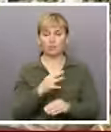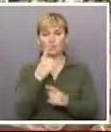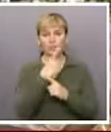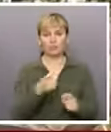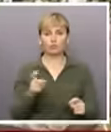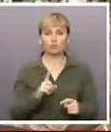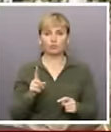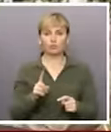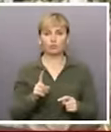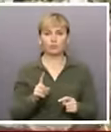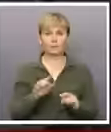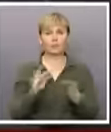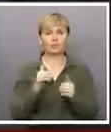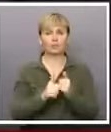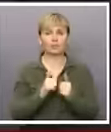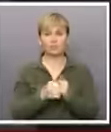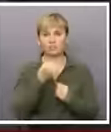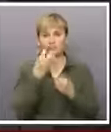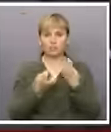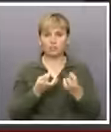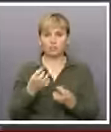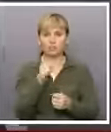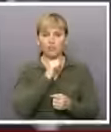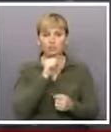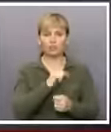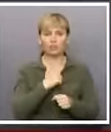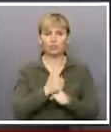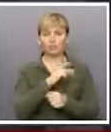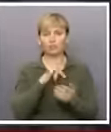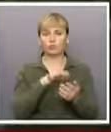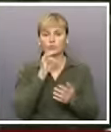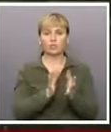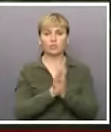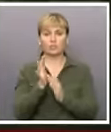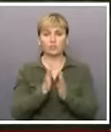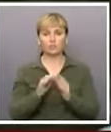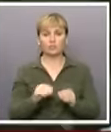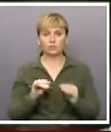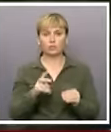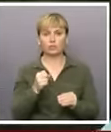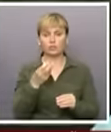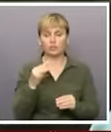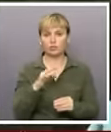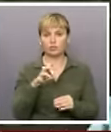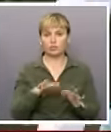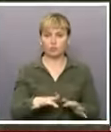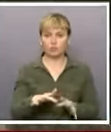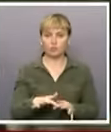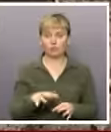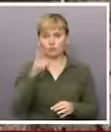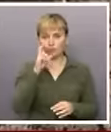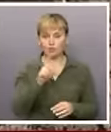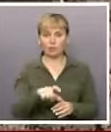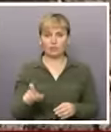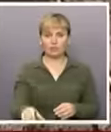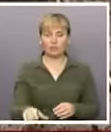что участились случаи хищения цветов. Глава города подчеркнул, что растения высаживаются на деньги из местного бюджета, то есть на деньги горожан.